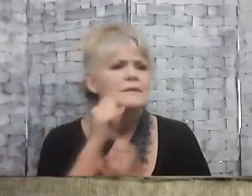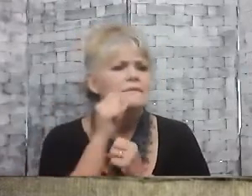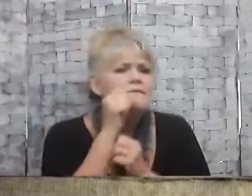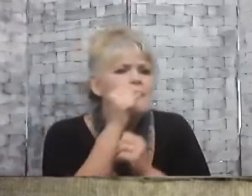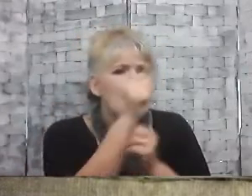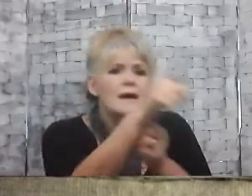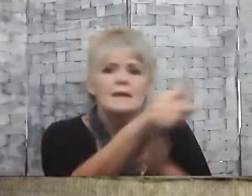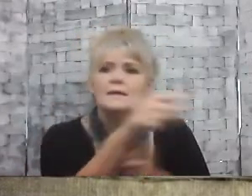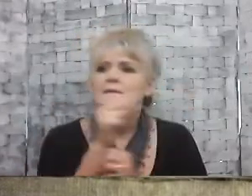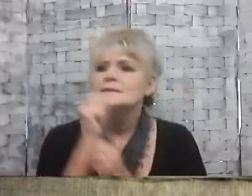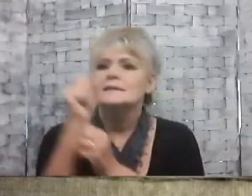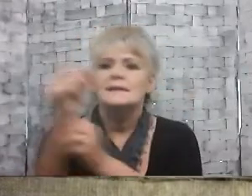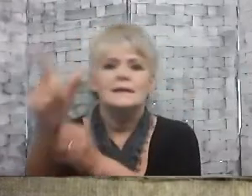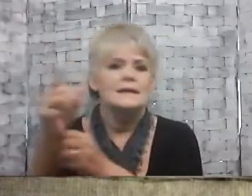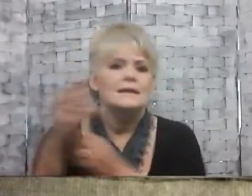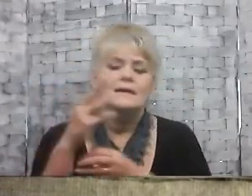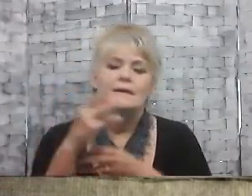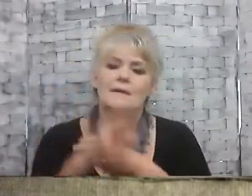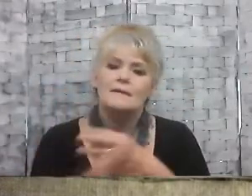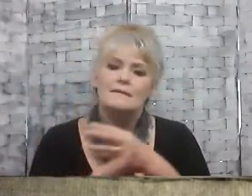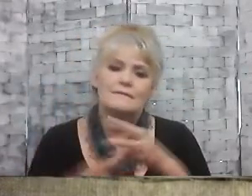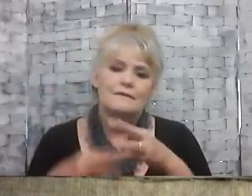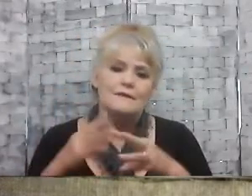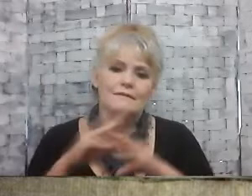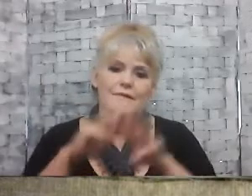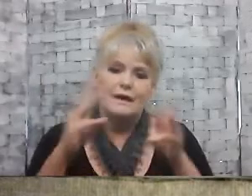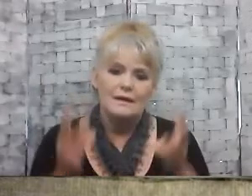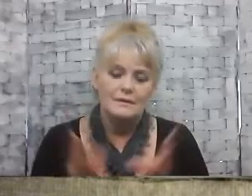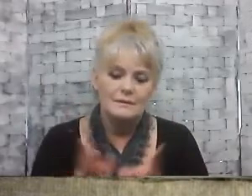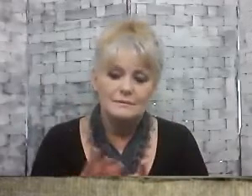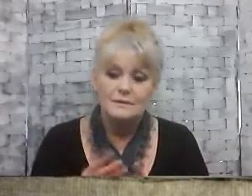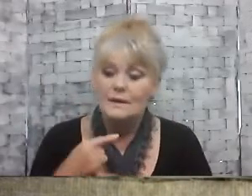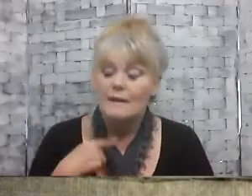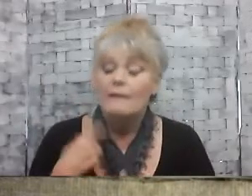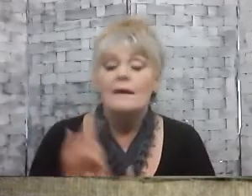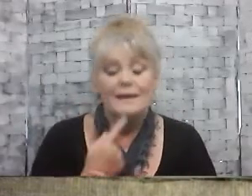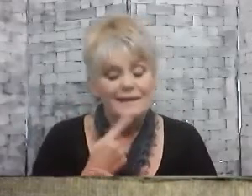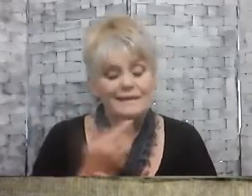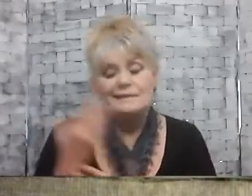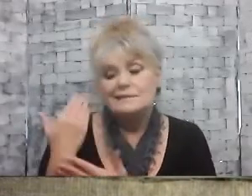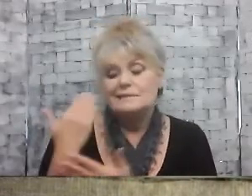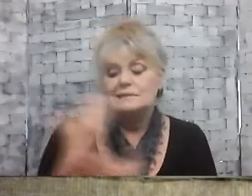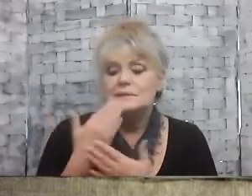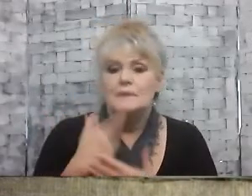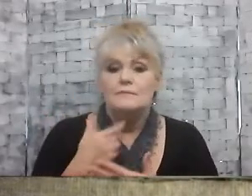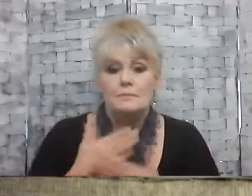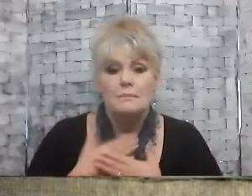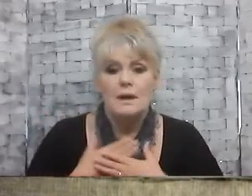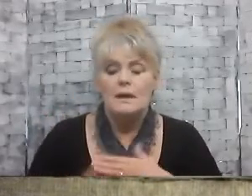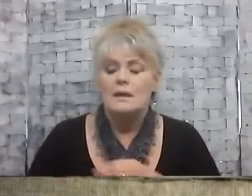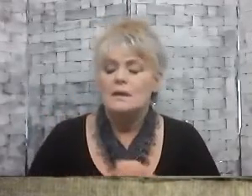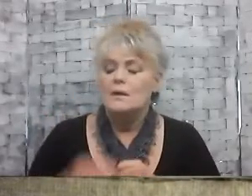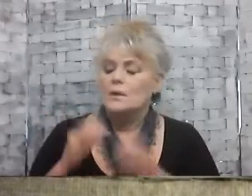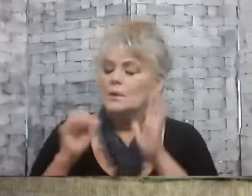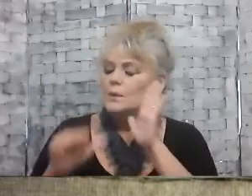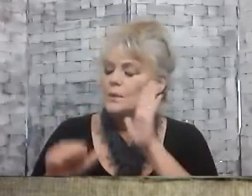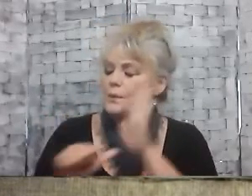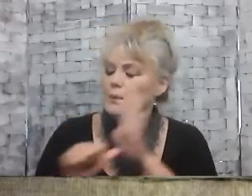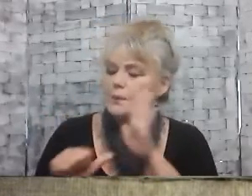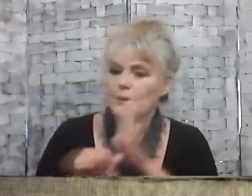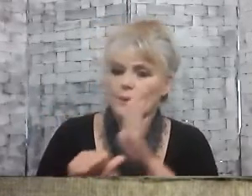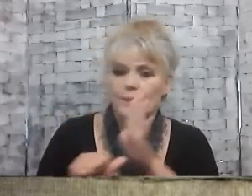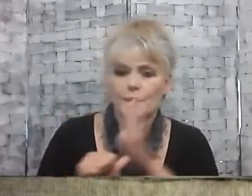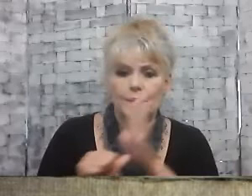wereld. En vriende, ek het nou al baie gesê, dat hierdie story een geweldige impak op my gemaakt het. En ek denk een van die groot